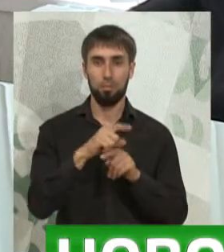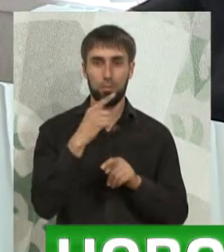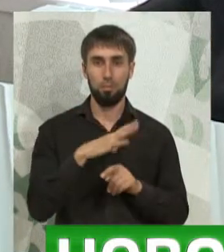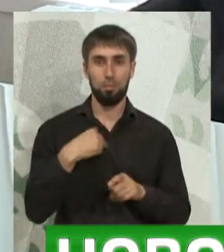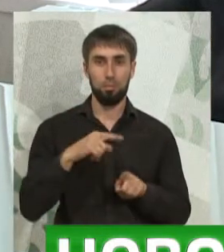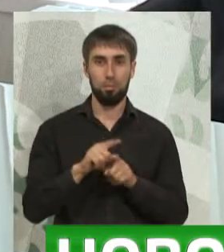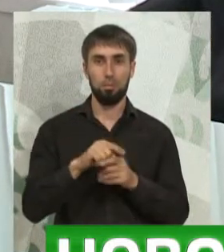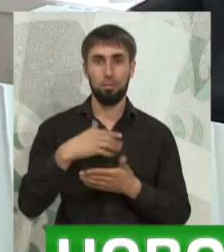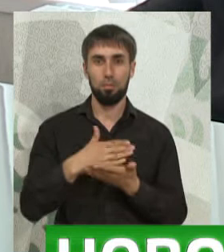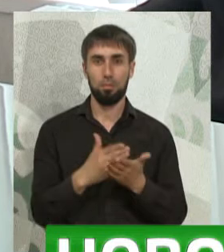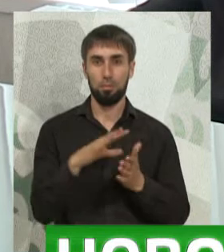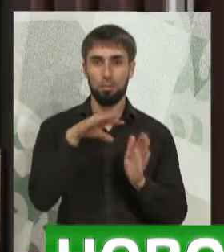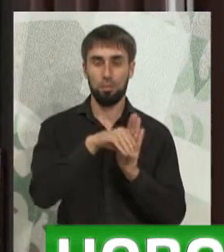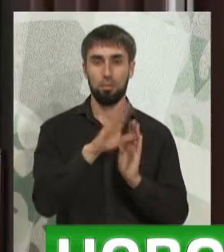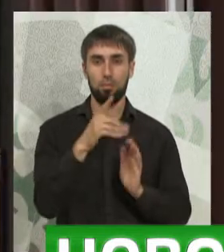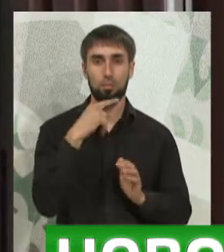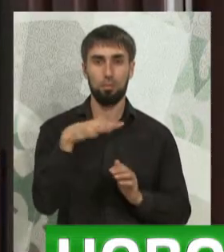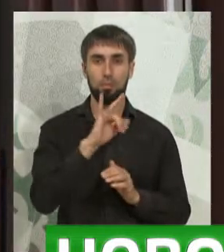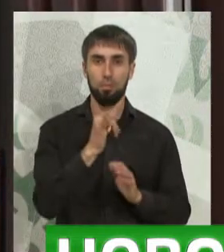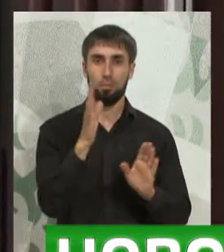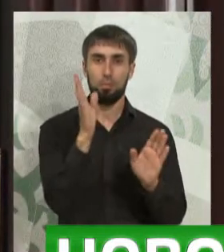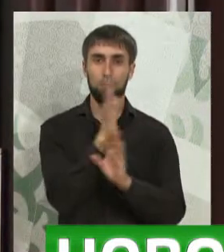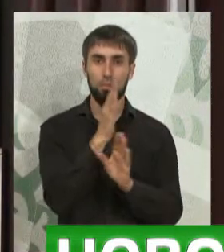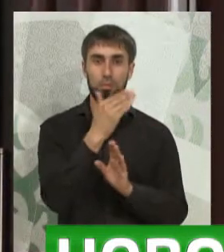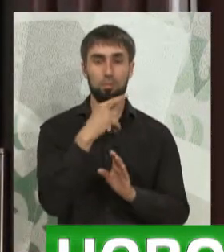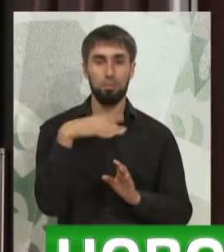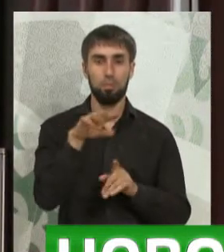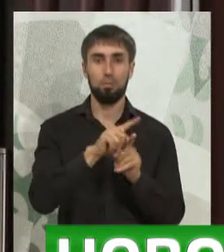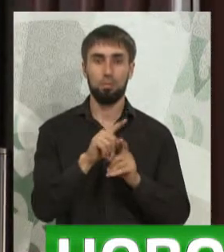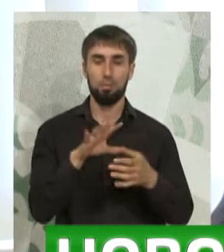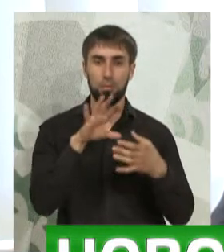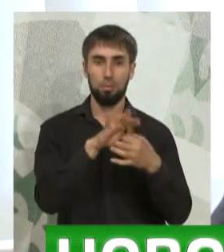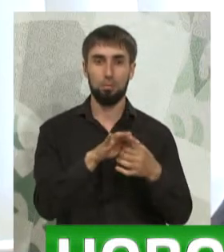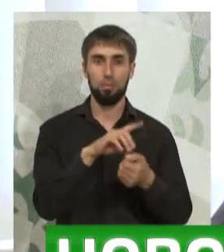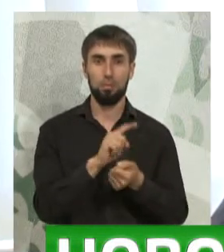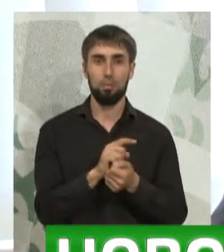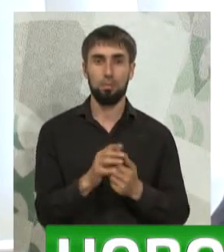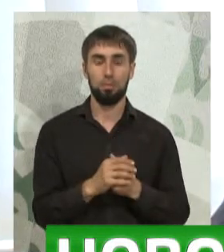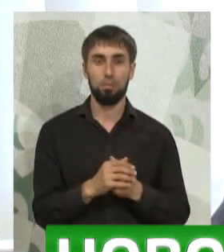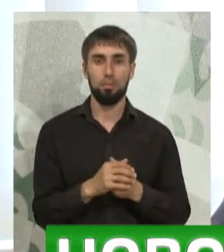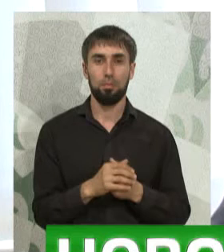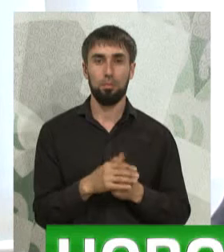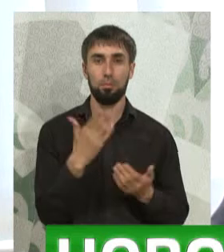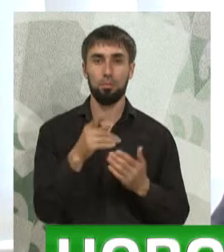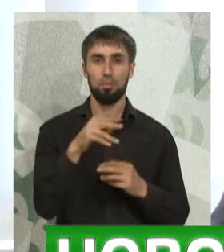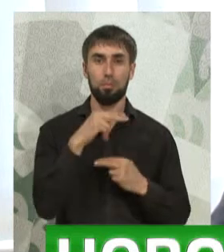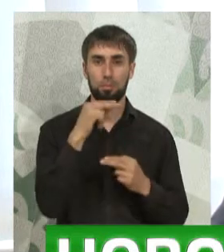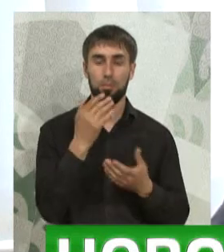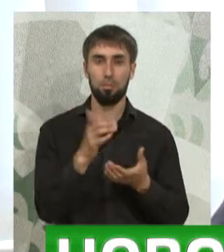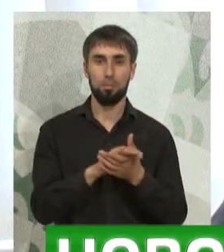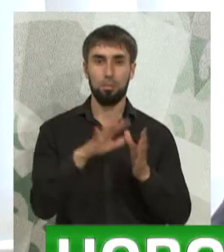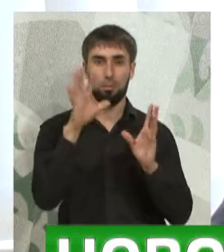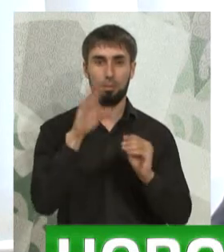России и имеем полное право решать судьбу страны все вместе, сообща. Если вы внимательно ознакомились со